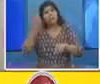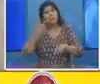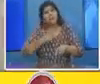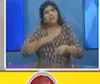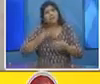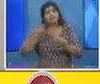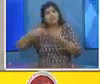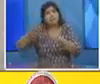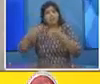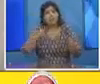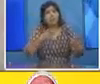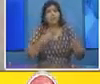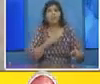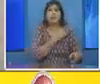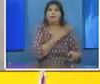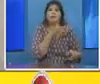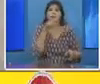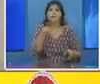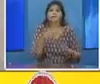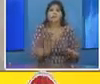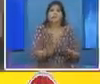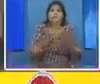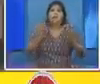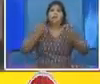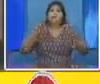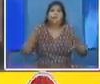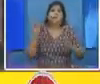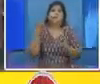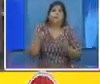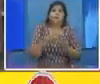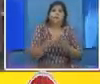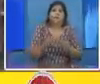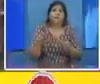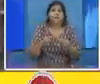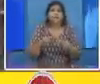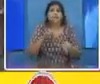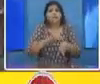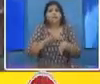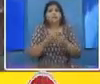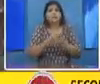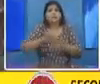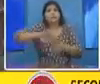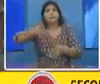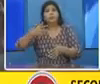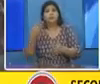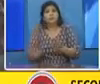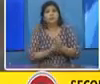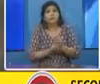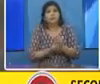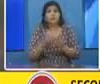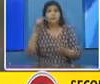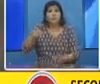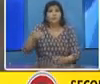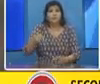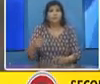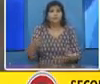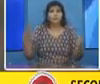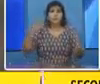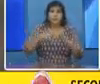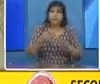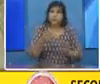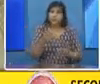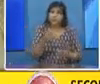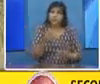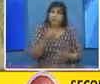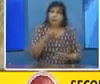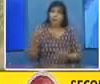किसी को भी बेचने की आजादी मिली है, वहीं दूसरी तरफ उन्हें अधिक ऋण